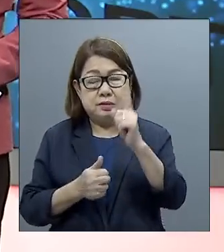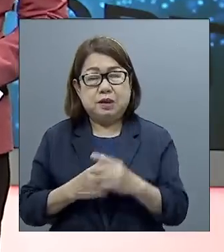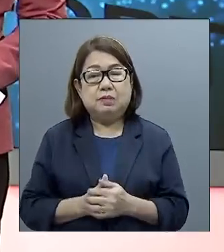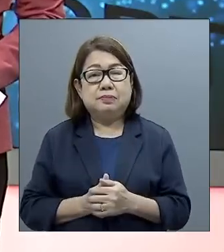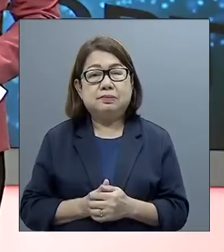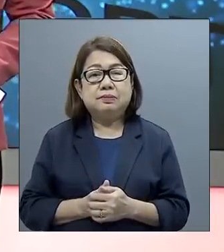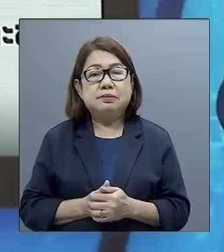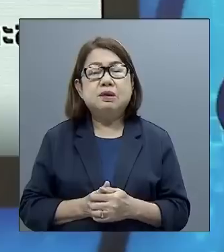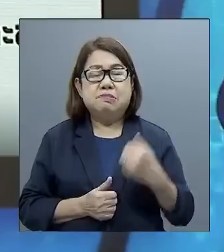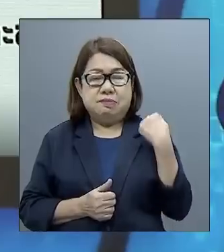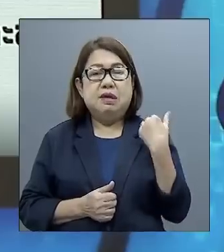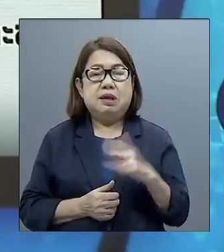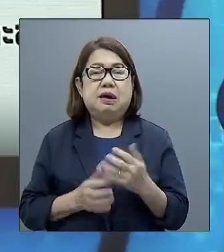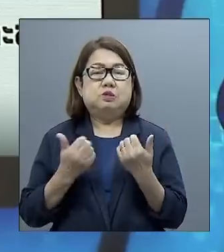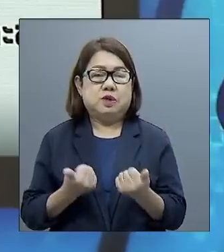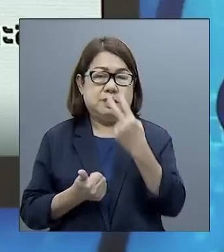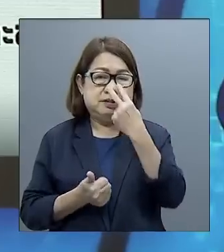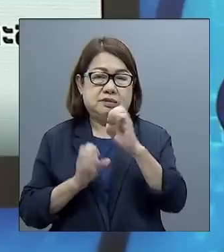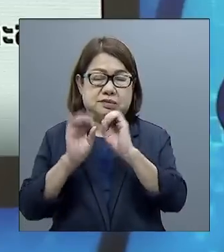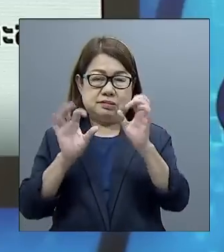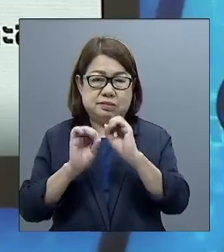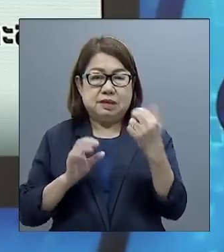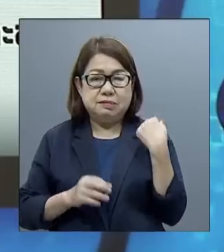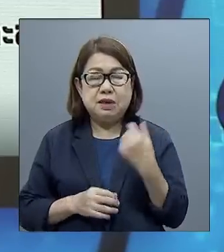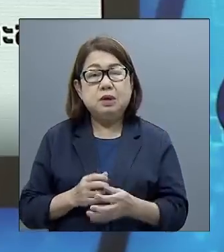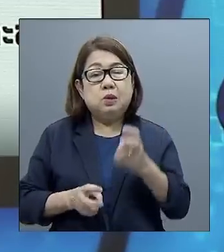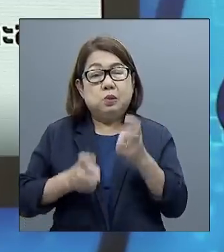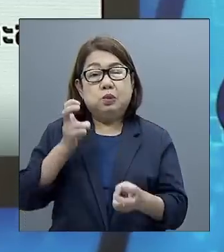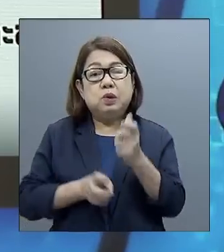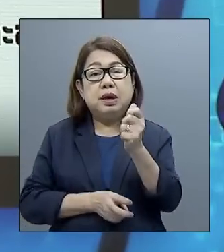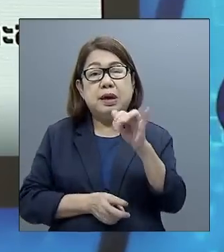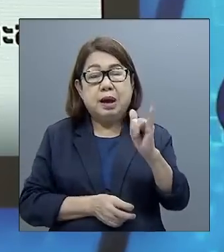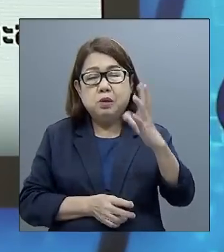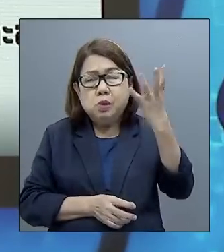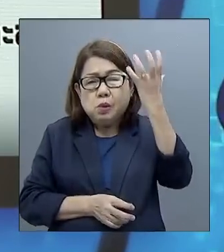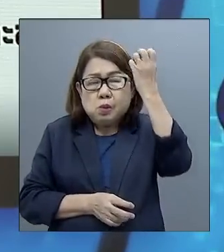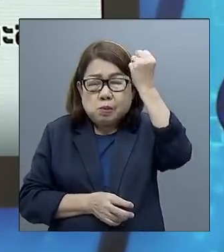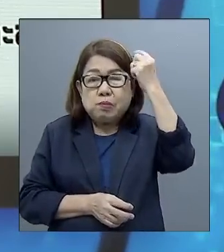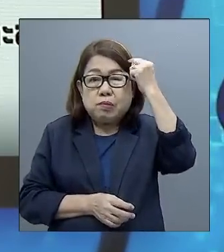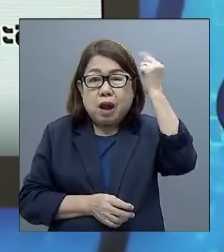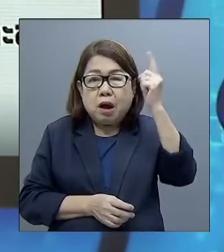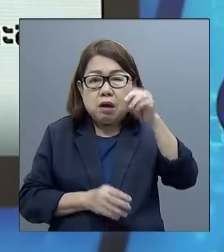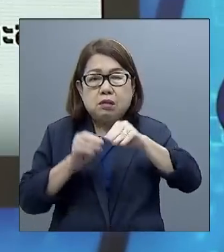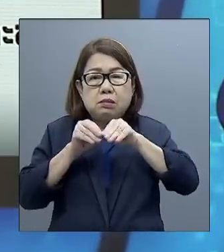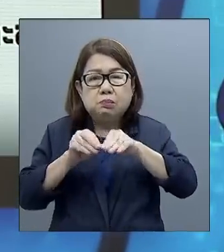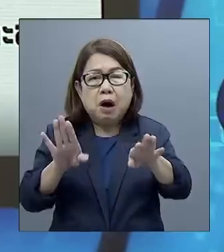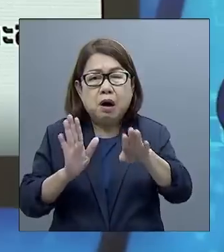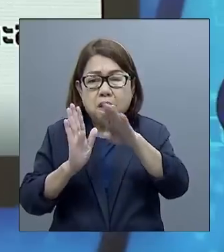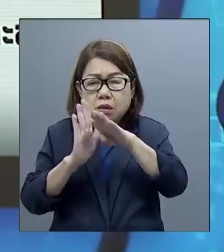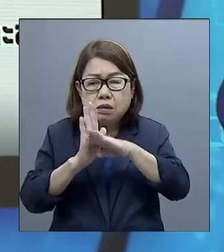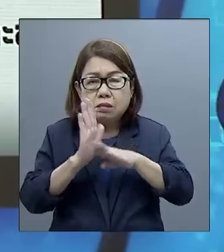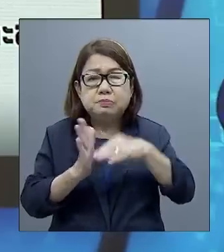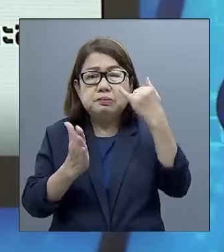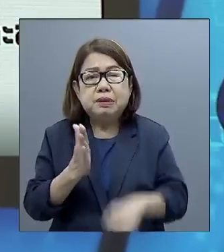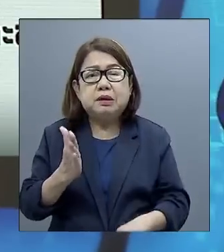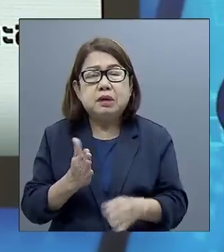นสิ่งที่เกิดขึ้นแล้วในตอนนี้นะคะนั่นคือการที่ AI ประมวลภาพและข้อมูลซึ่งเป็นข้อมูลผิดๆแต่ถูกนำไปเผย